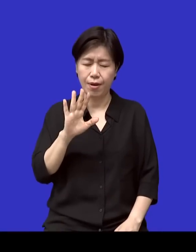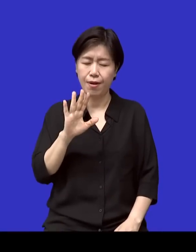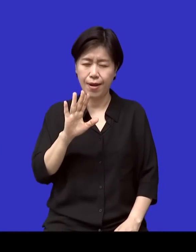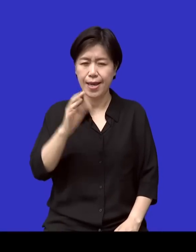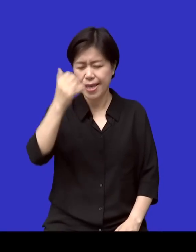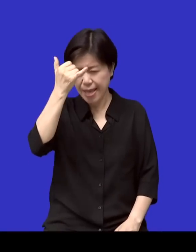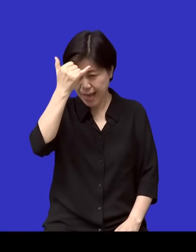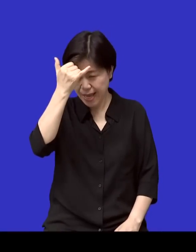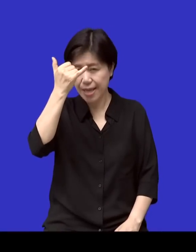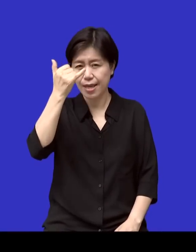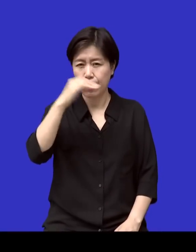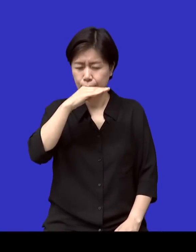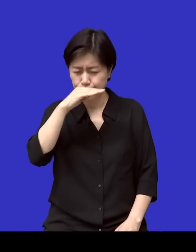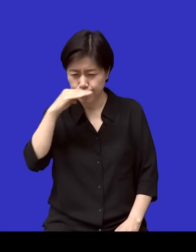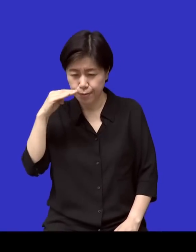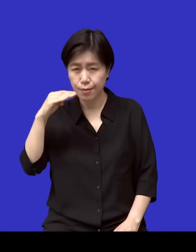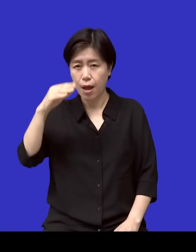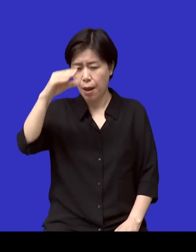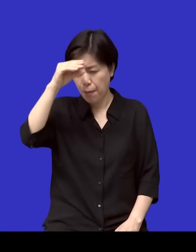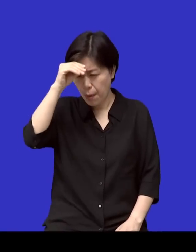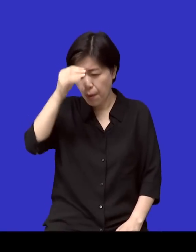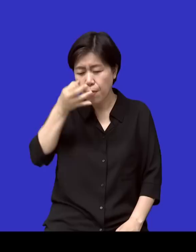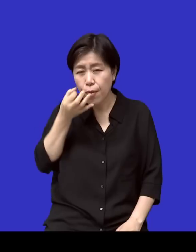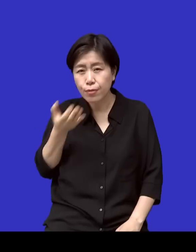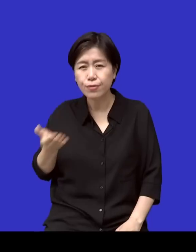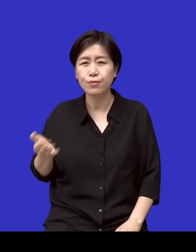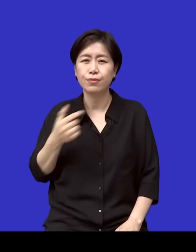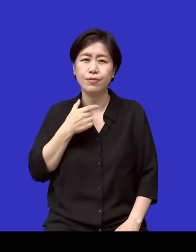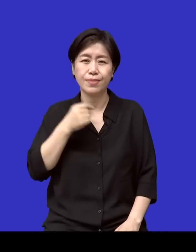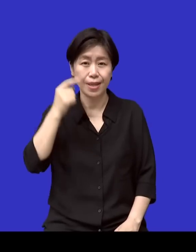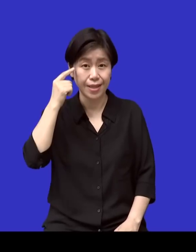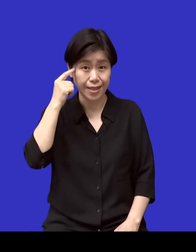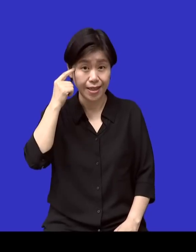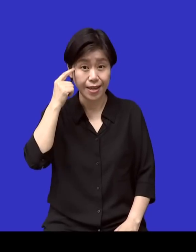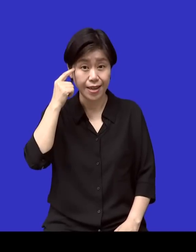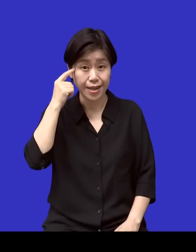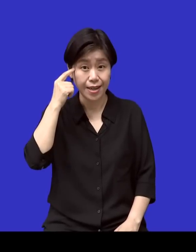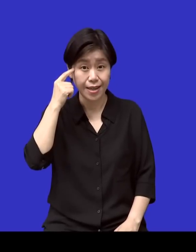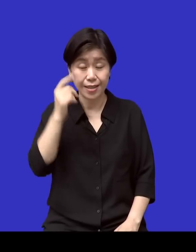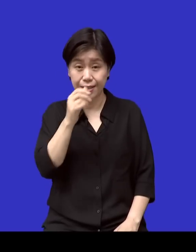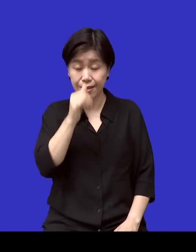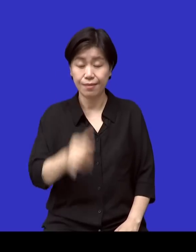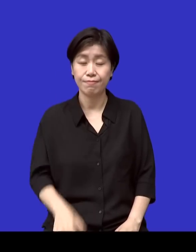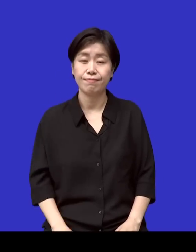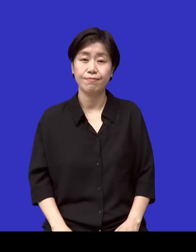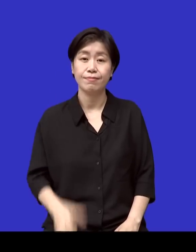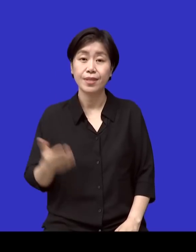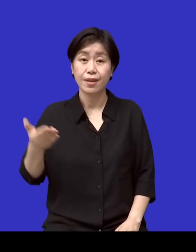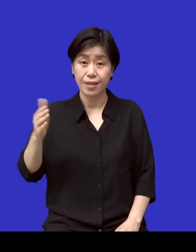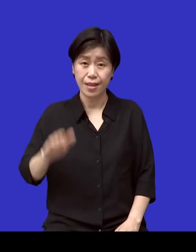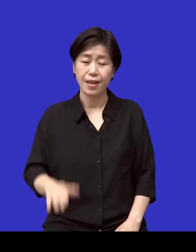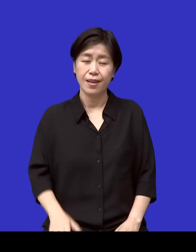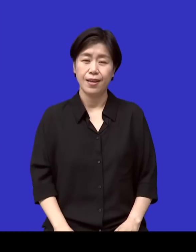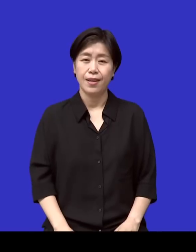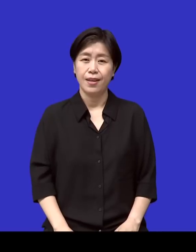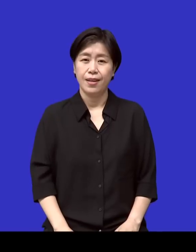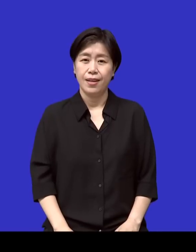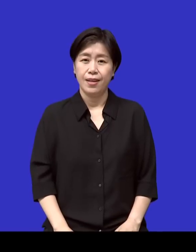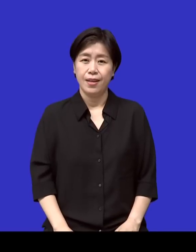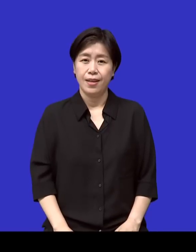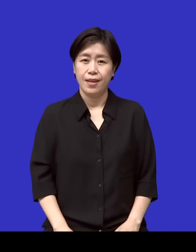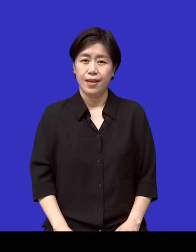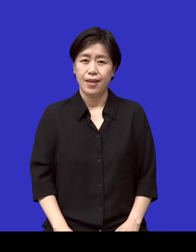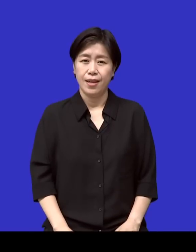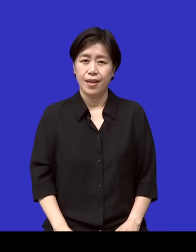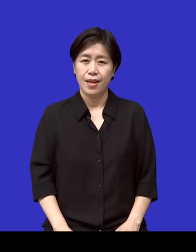범절을 지키면서 애들에게 모범이 돼야 되겠다라는 생각을 계속 하고 있긴 해요. 네. 근데 이제 스키가 사실